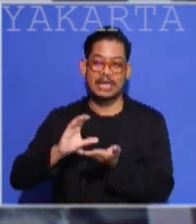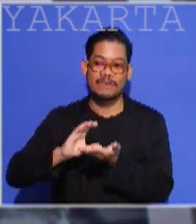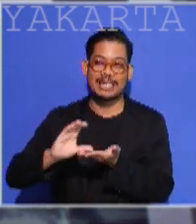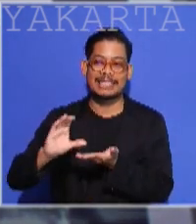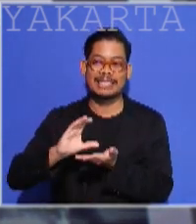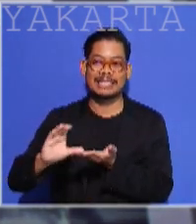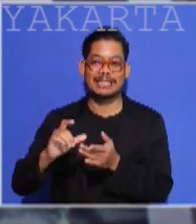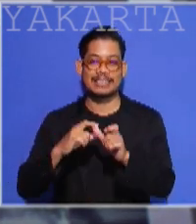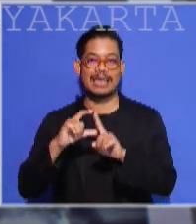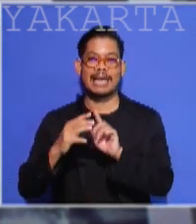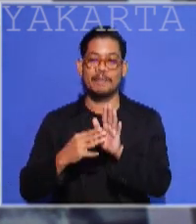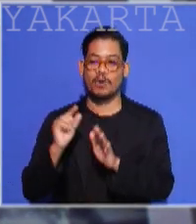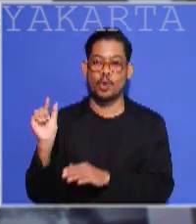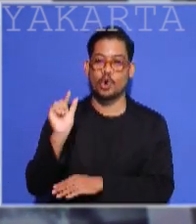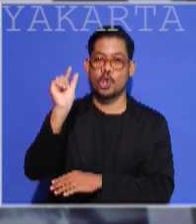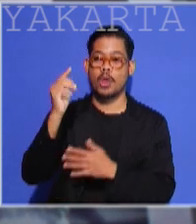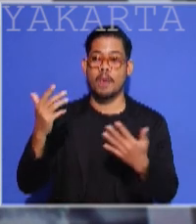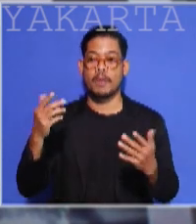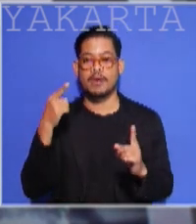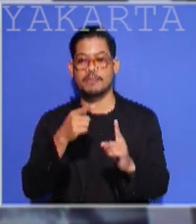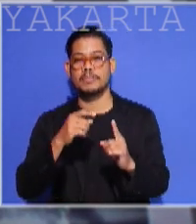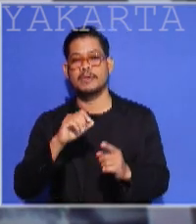unggul menuju Indonesia emas